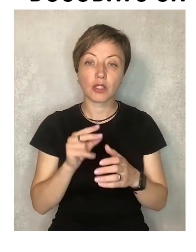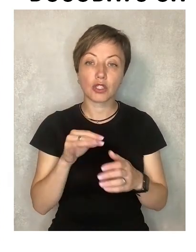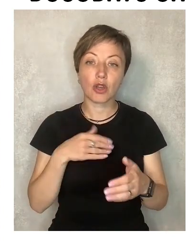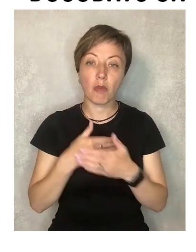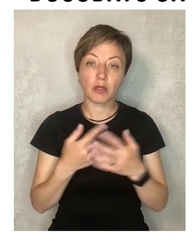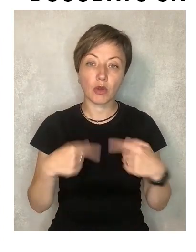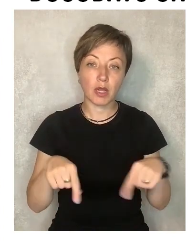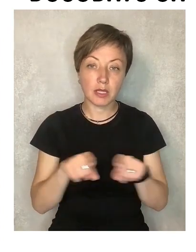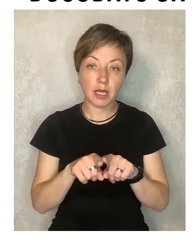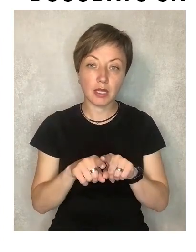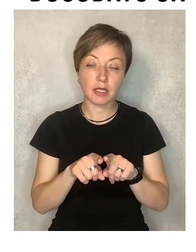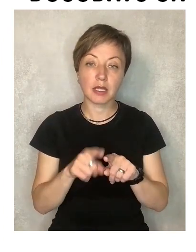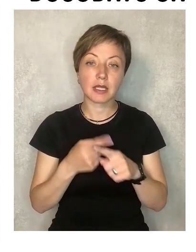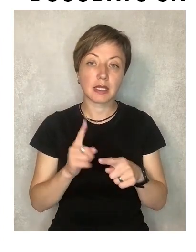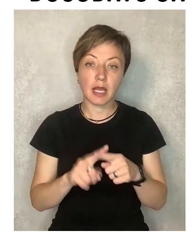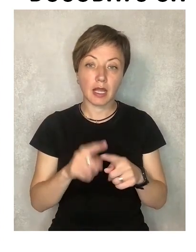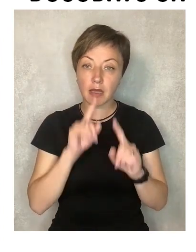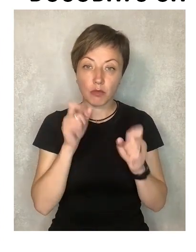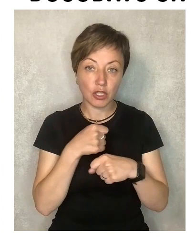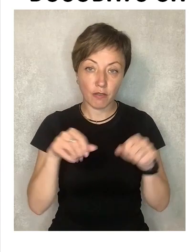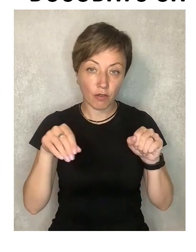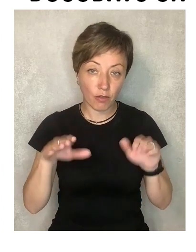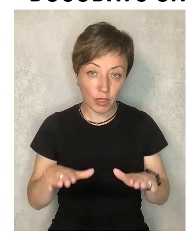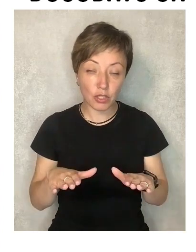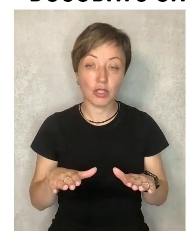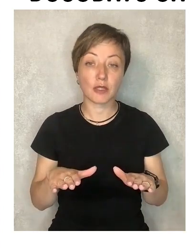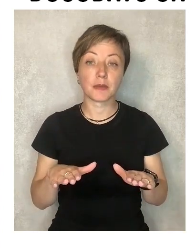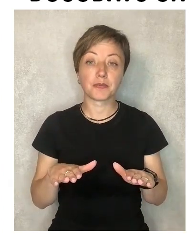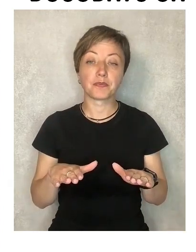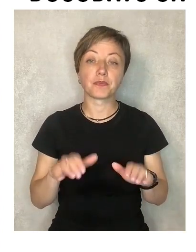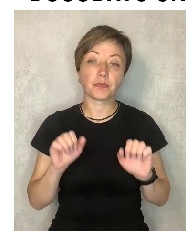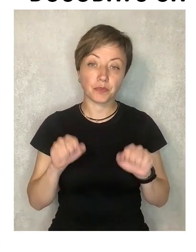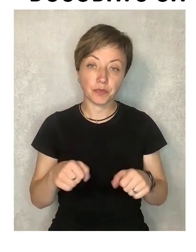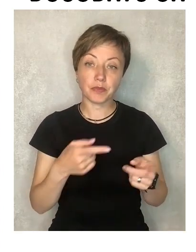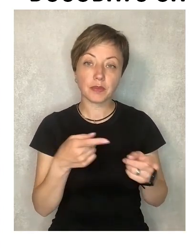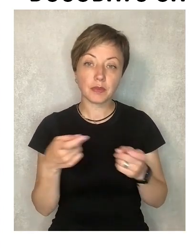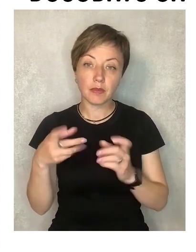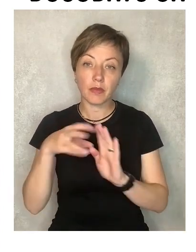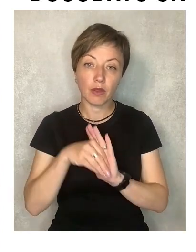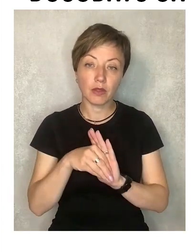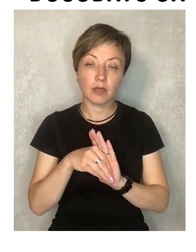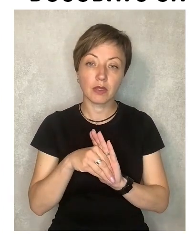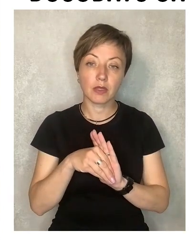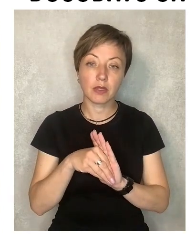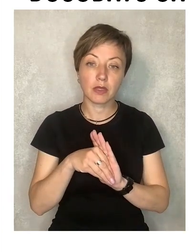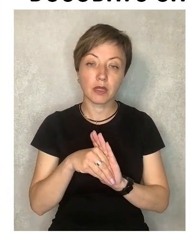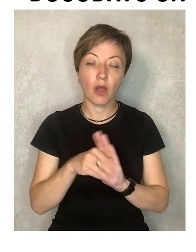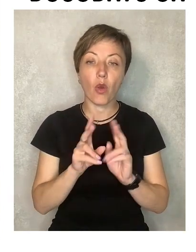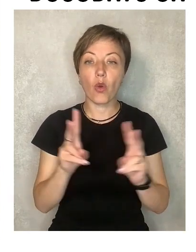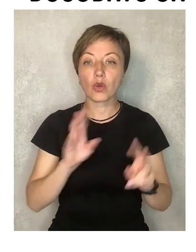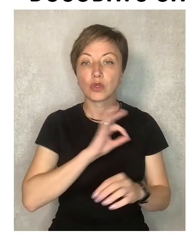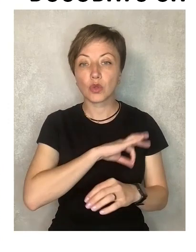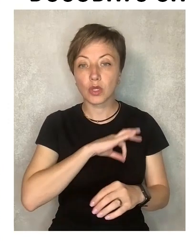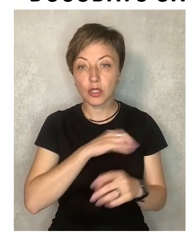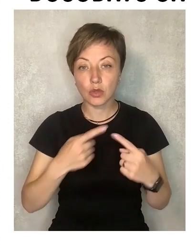організації це не вирішити, то можна залучати там, не знаю, теж когось з юридичного